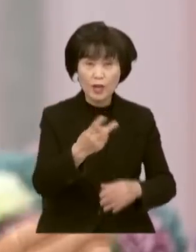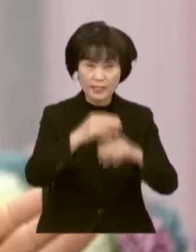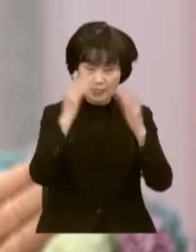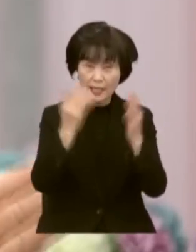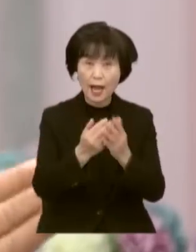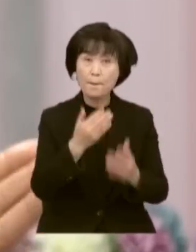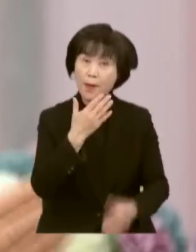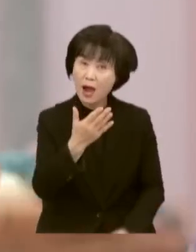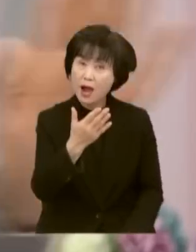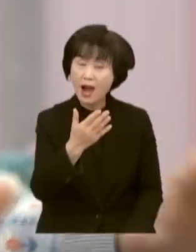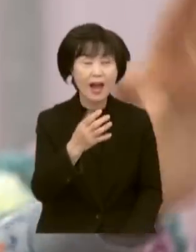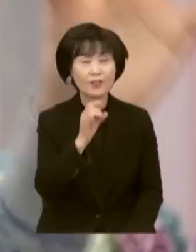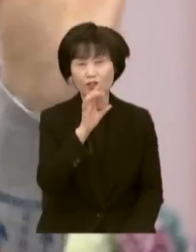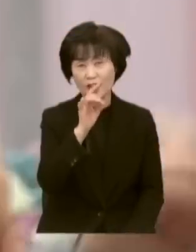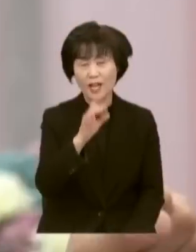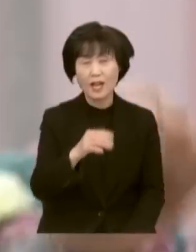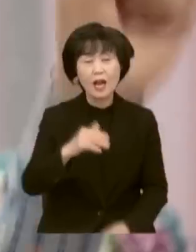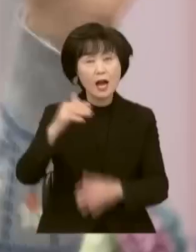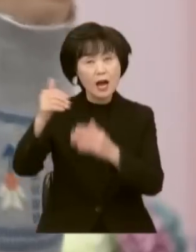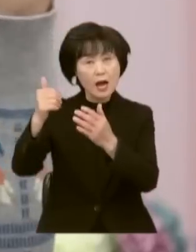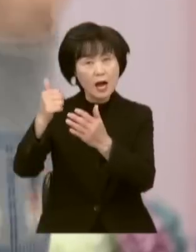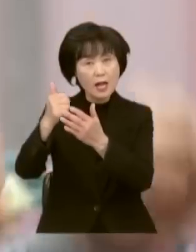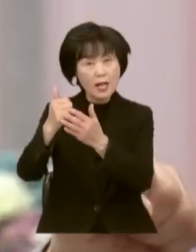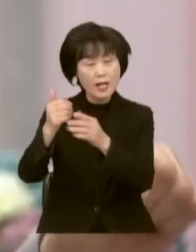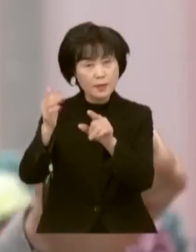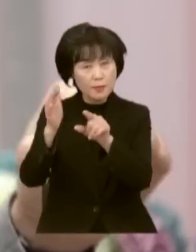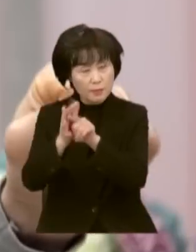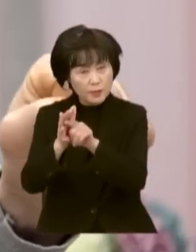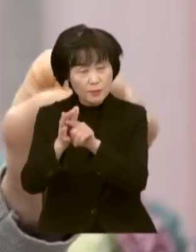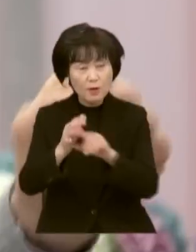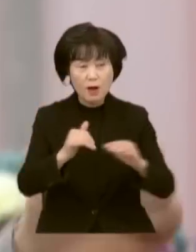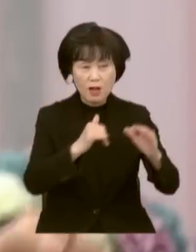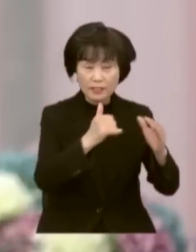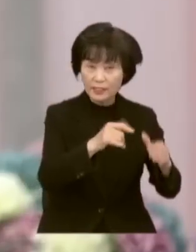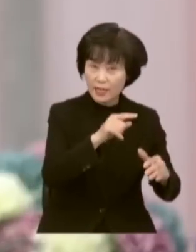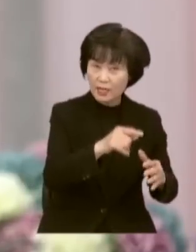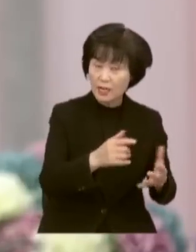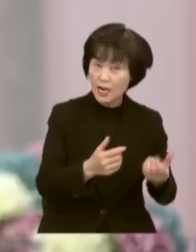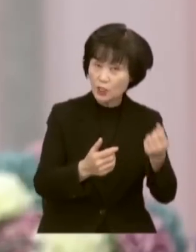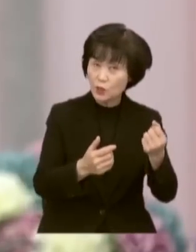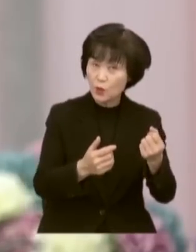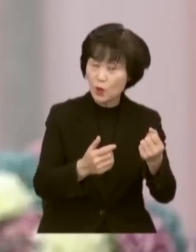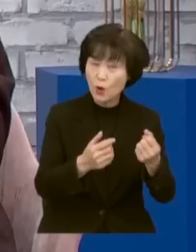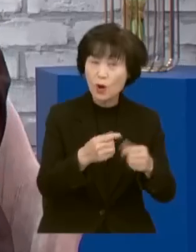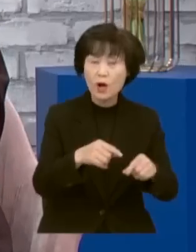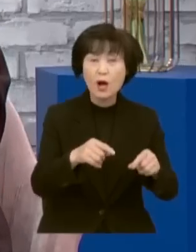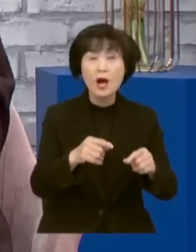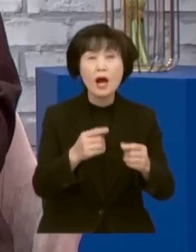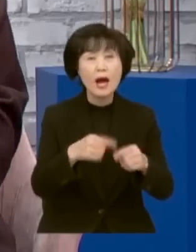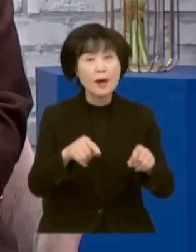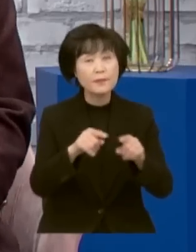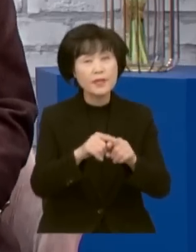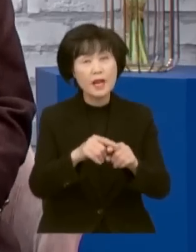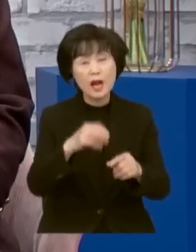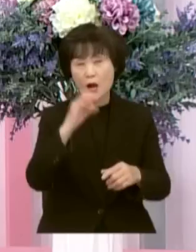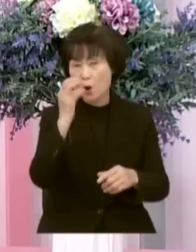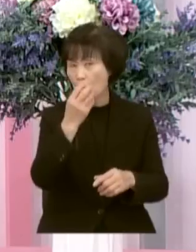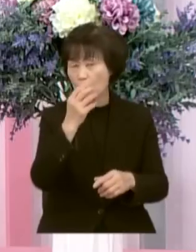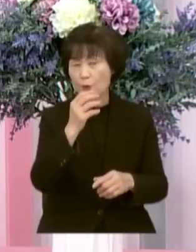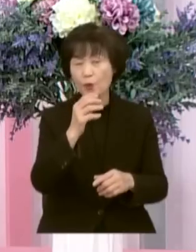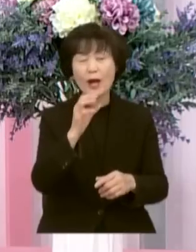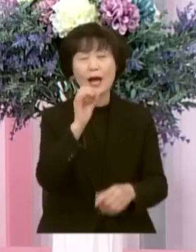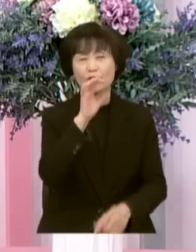하나님이면 하나님이지 이렇게 같이 하면서 세상 것이랑 같이 하면서 그렇지. 거룩해질 수는 절대 없는 것 같아요. 맞습니다. 네.